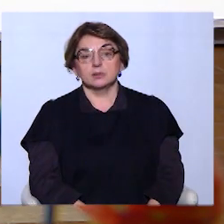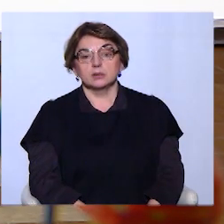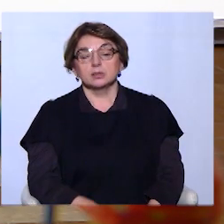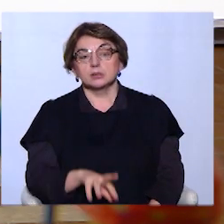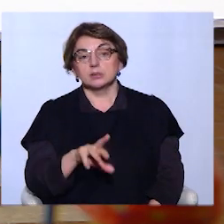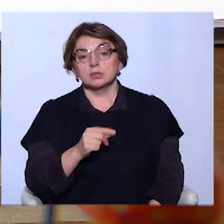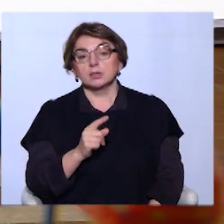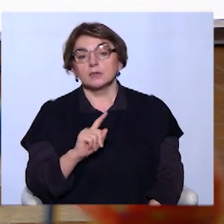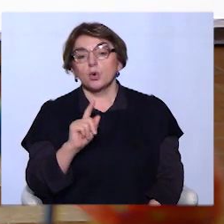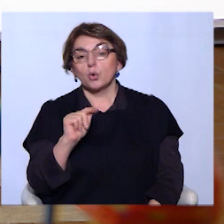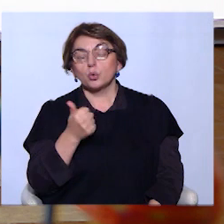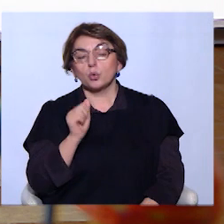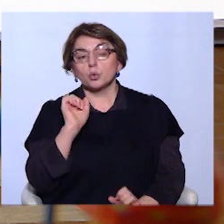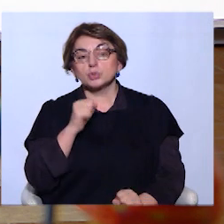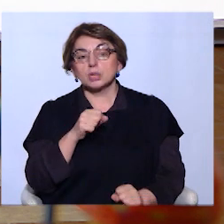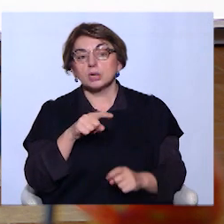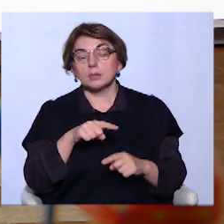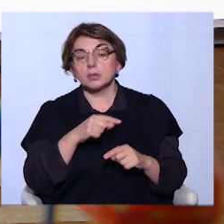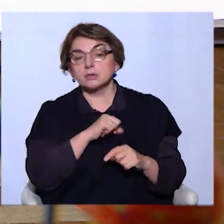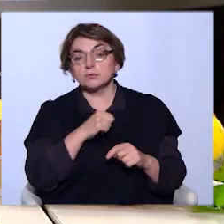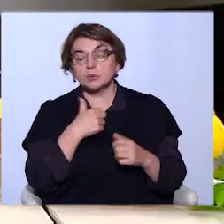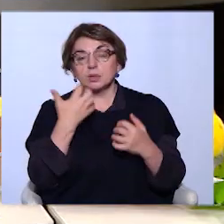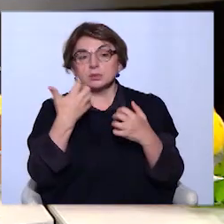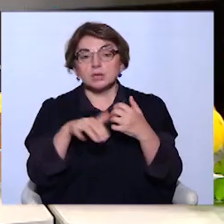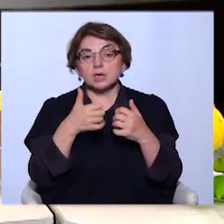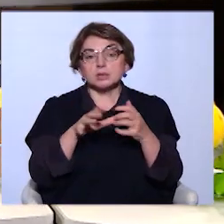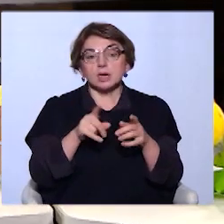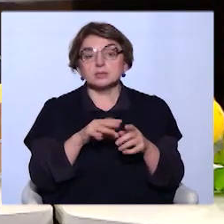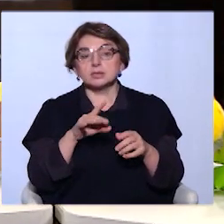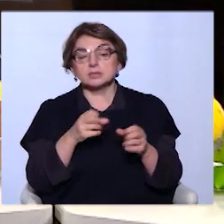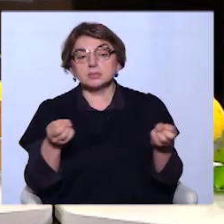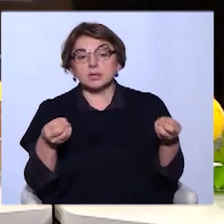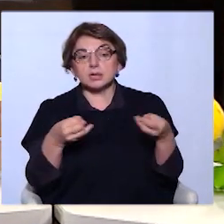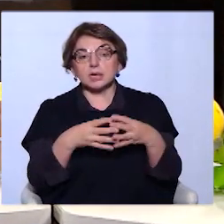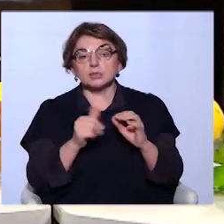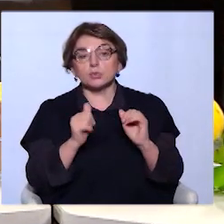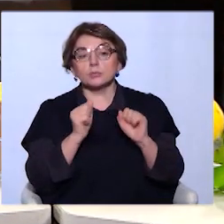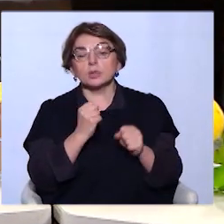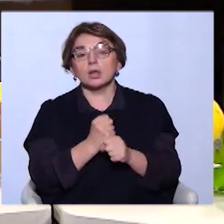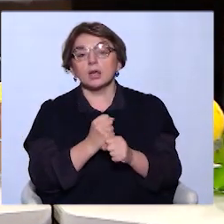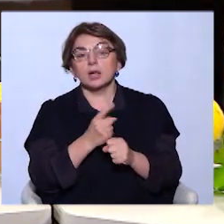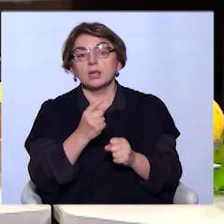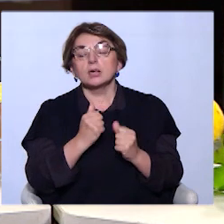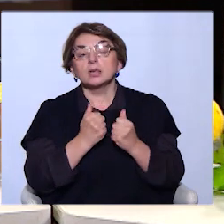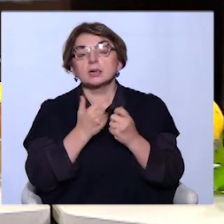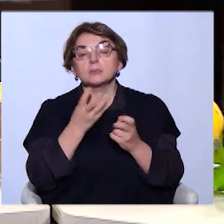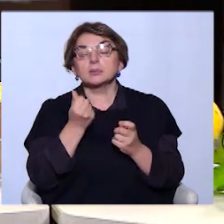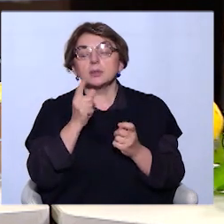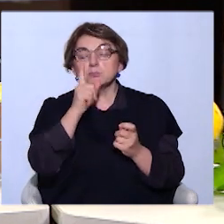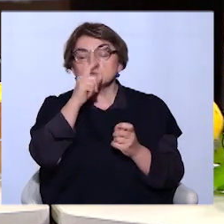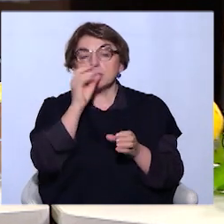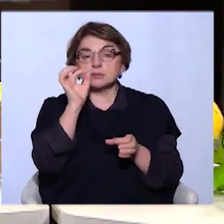და როგორ შეიძლება წავიდეს ნეიტრალიზაციის რეაქცია? ჩვენ ეს შეგვიძლია გავაკეთოთ რამდენიმე წვეთი